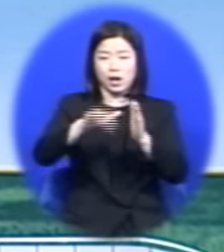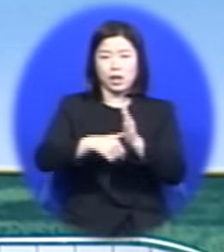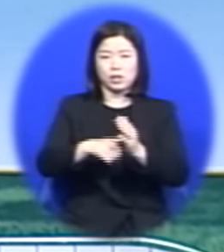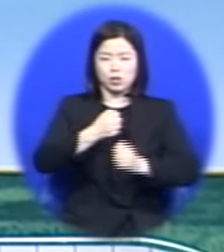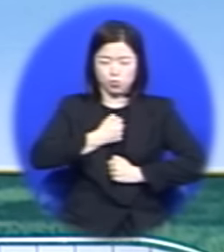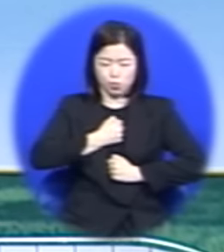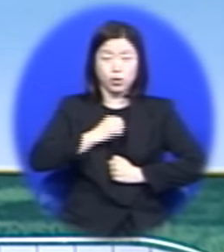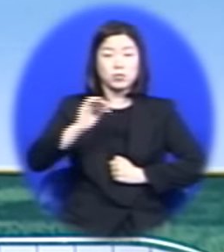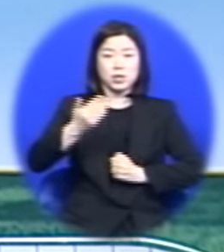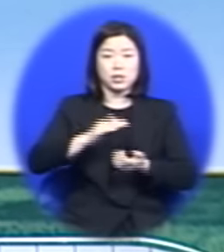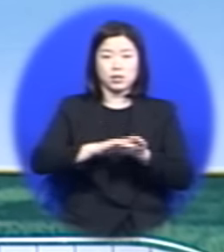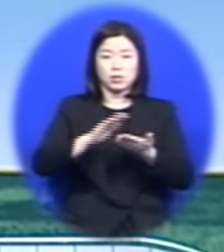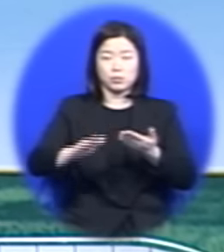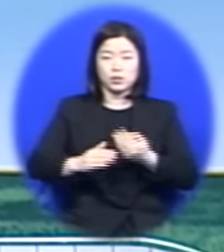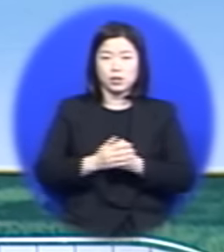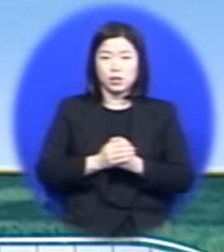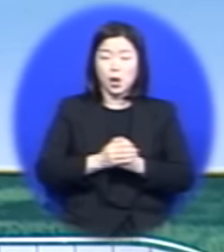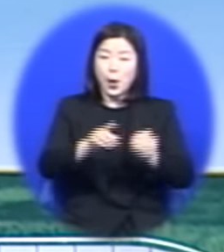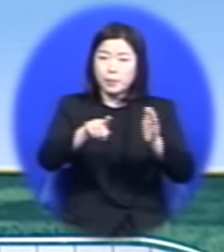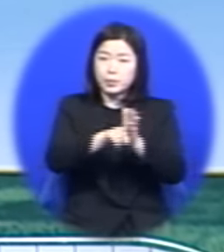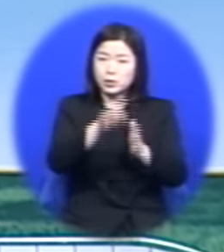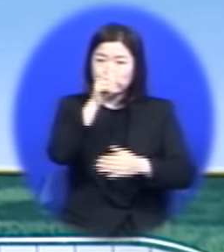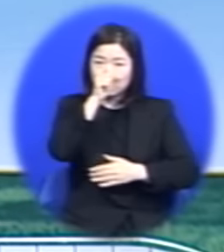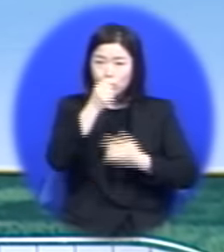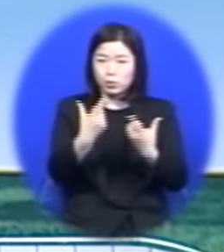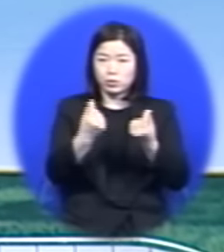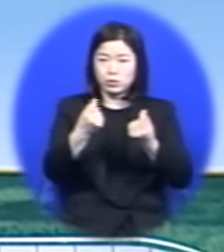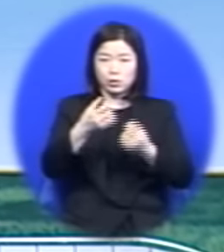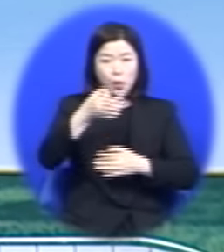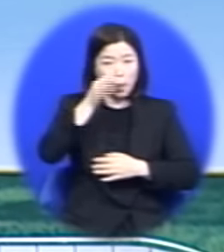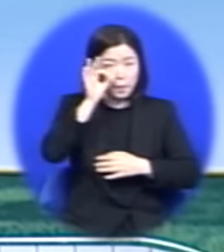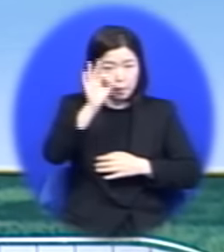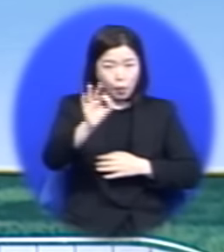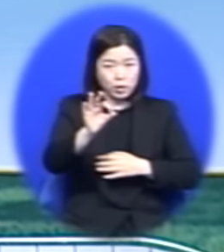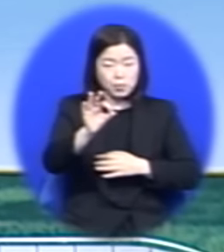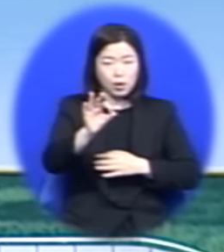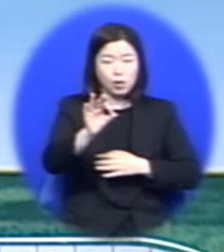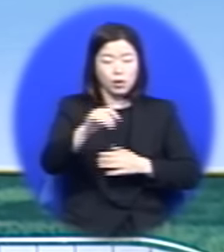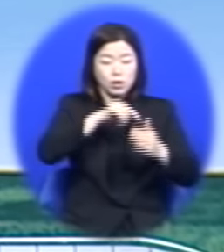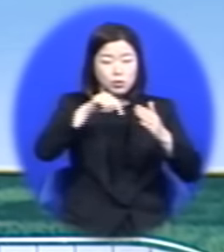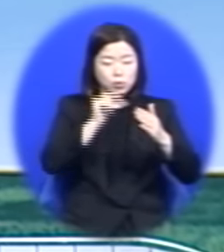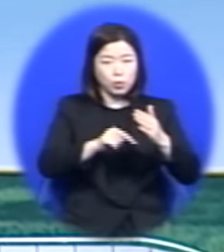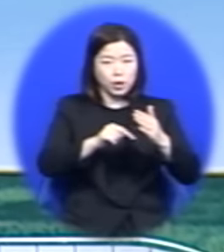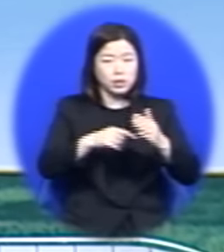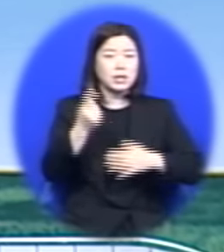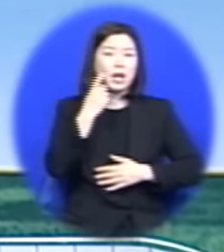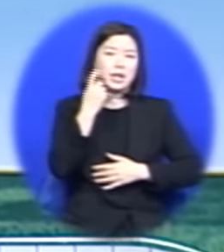겁니다. 믿음이 좋은 것처럼 보이면서 사실은 가짜입니다.